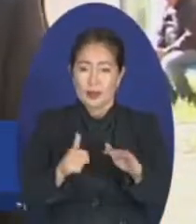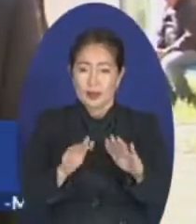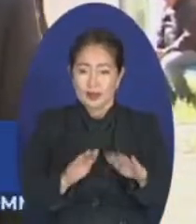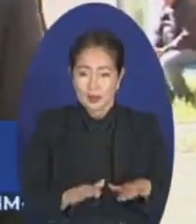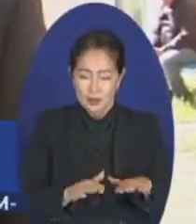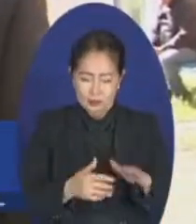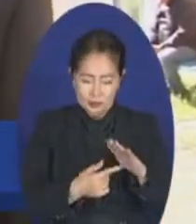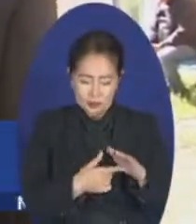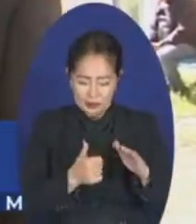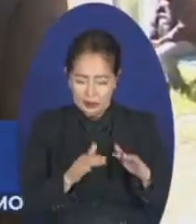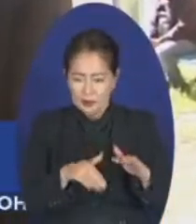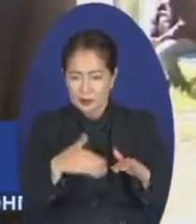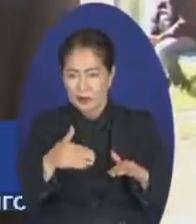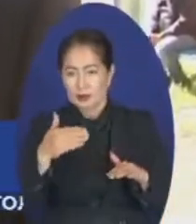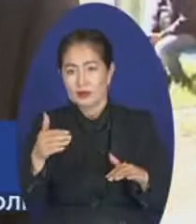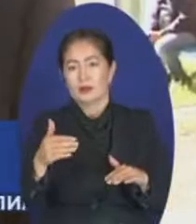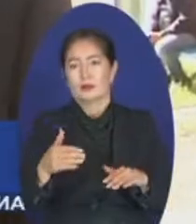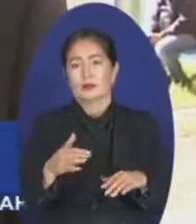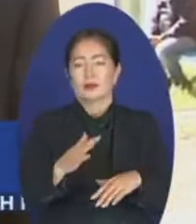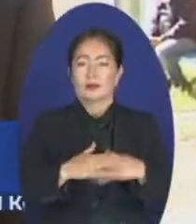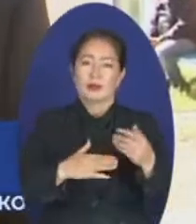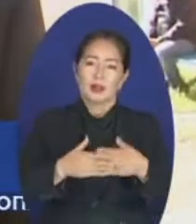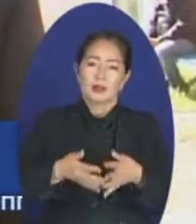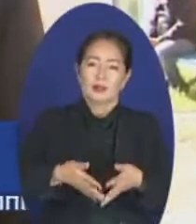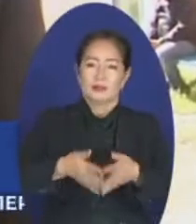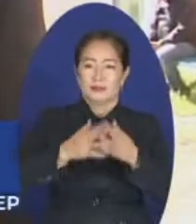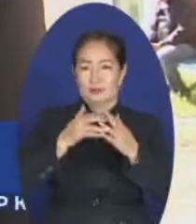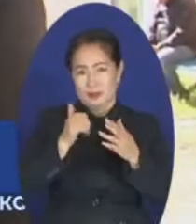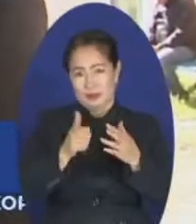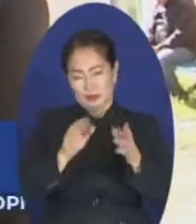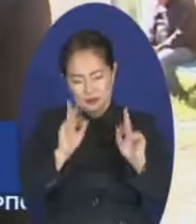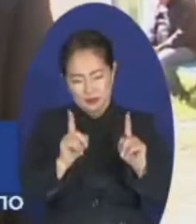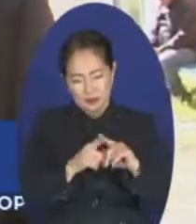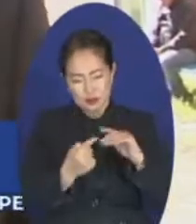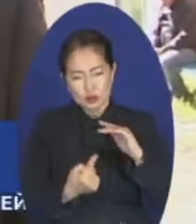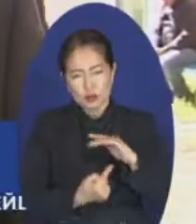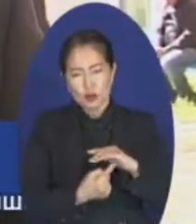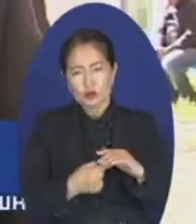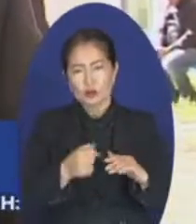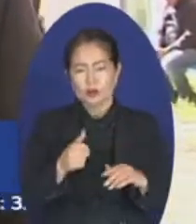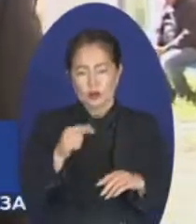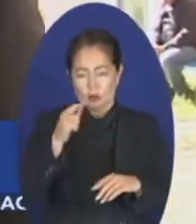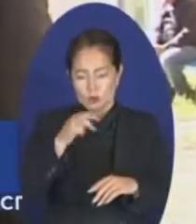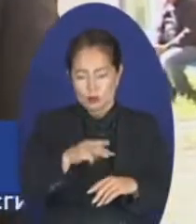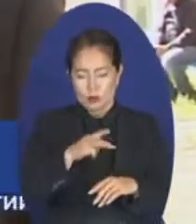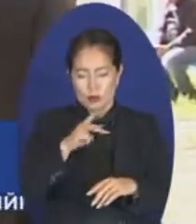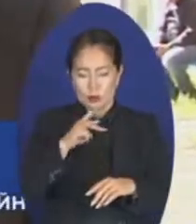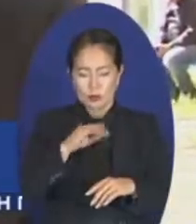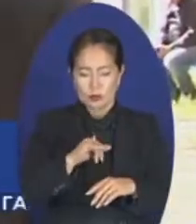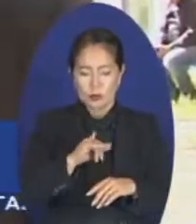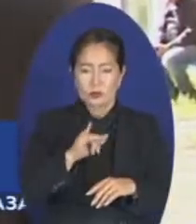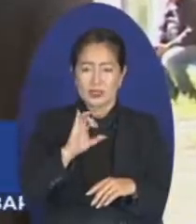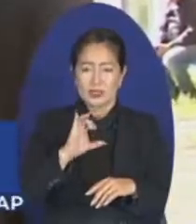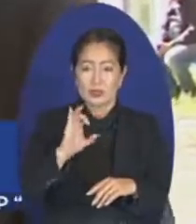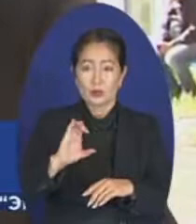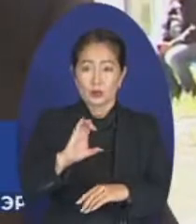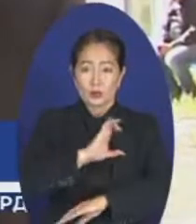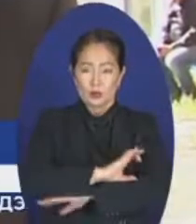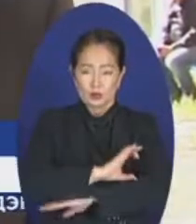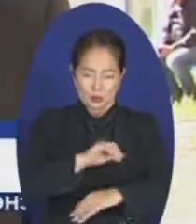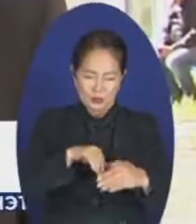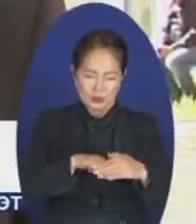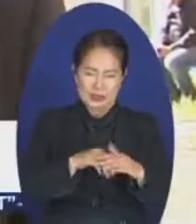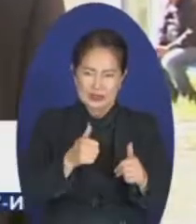тавиад хүмүүний суур байвал цаашдаа барилгацсан тачиг дэшиг айгу үр бүтээлтэй дэшиг сайн яадаг учраас ингээдөө манай Монгол улсын сургууль яг хүний суурийг маш сайн тавьж